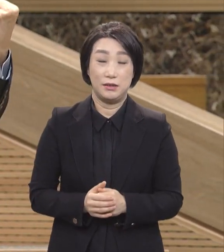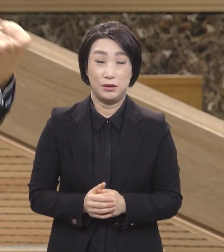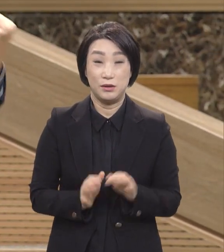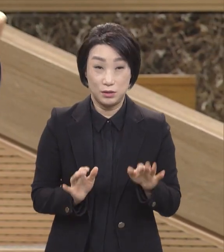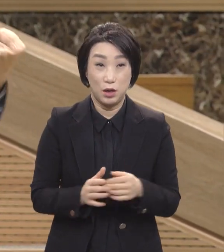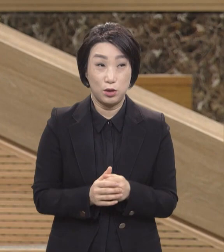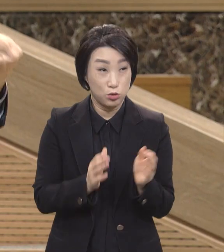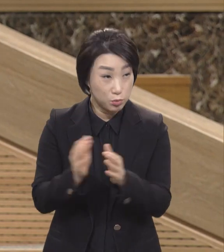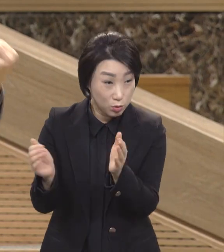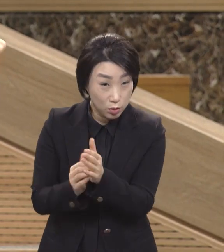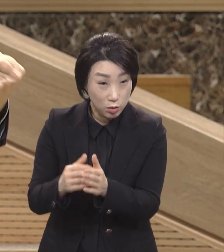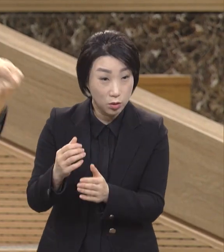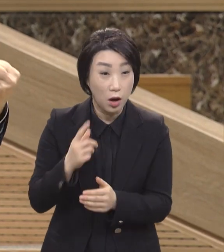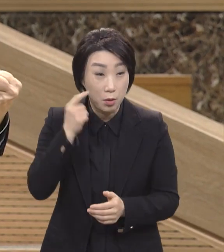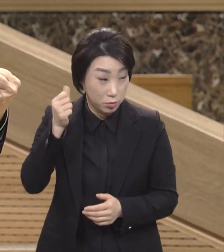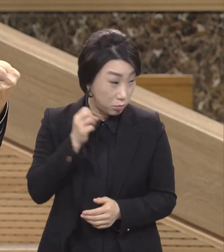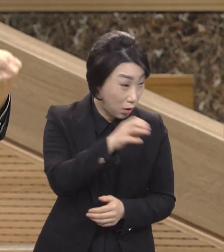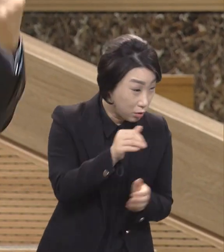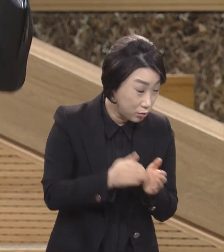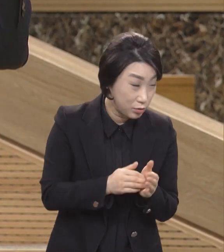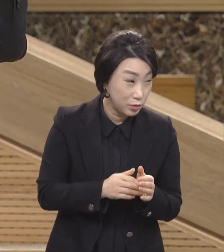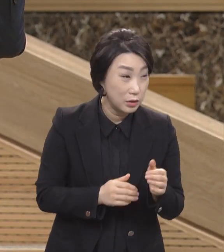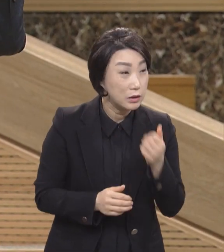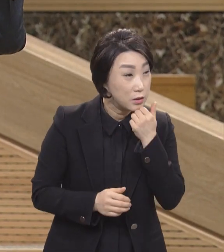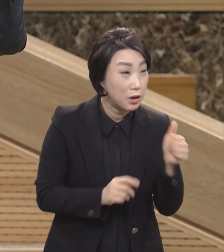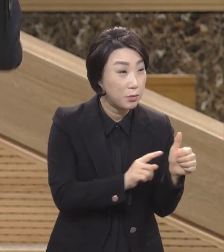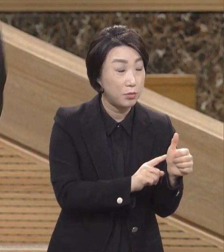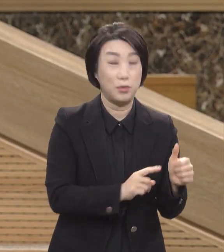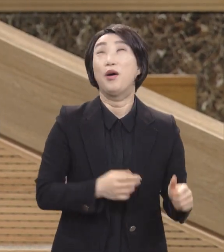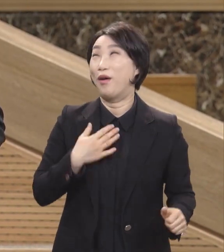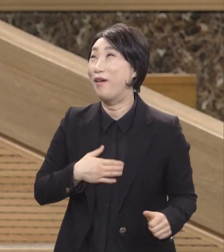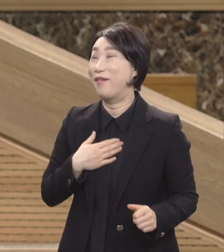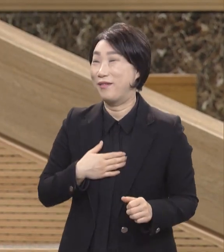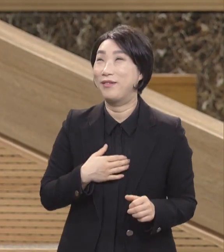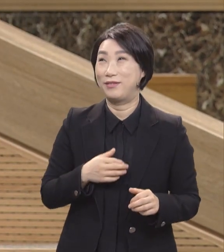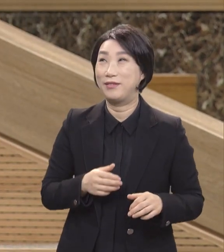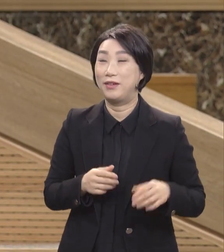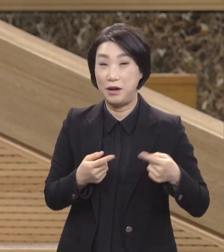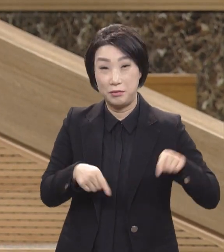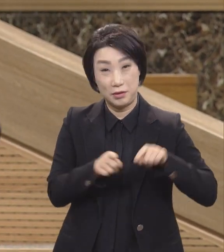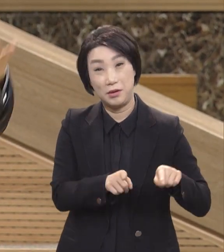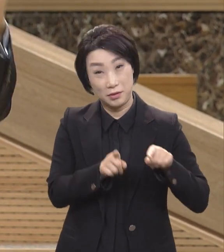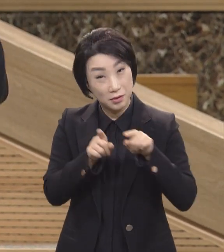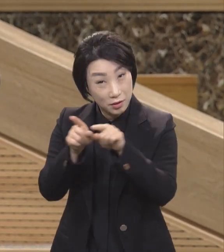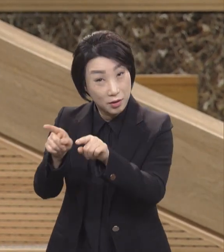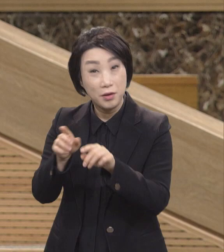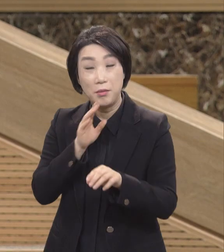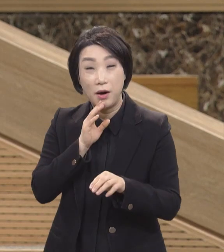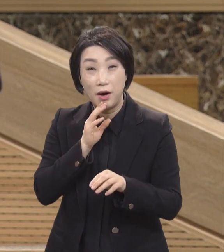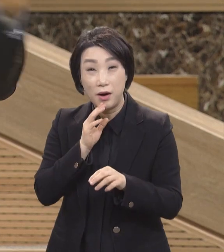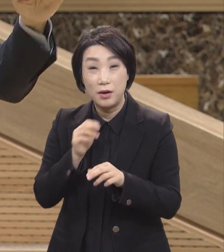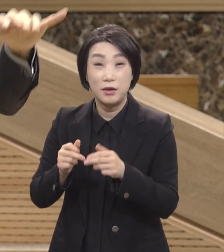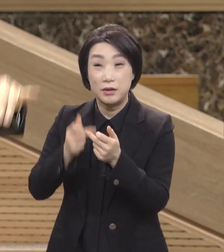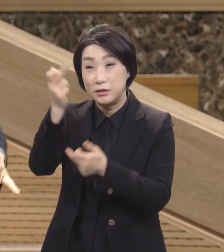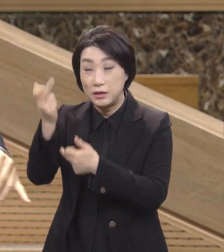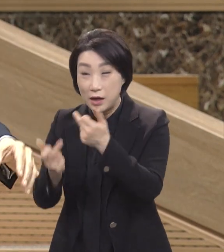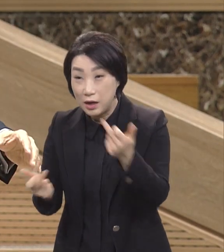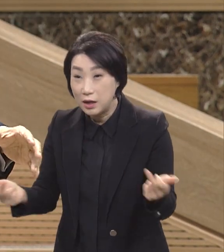그러니까 준비됐다니까 이제 올라갑니다. 능선의 꼭대기